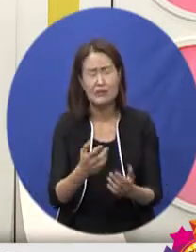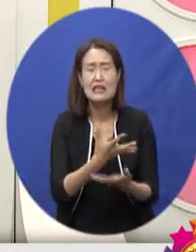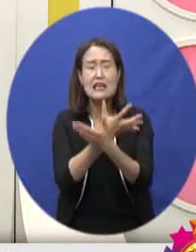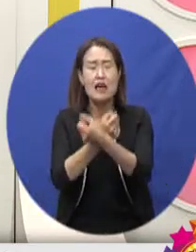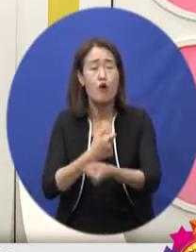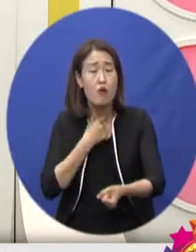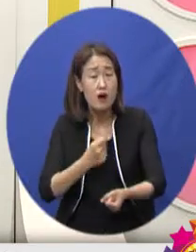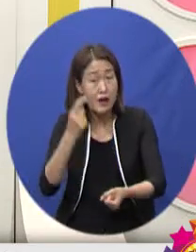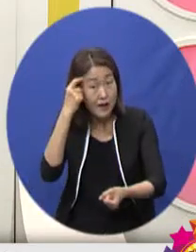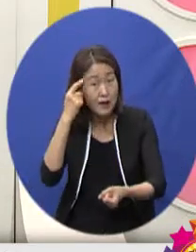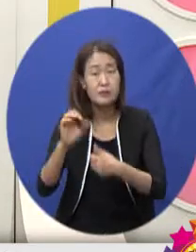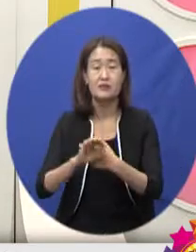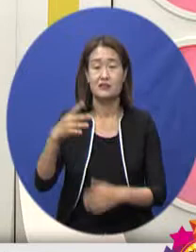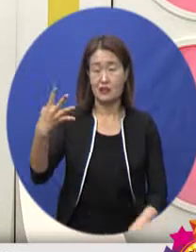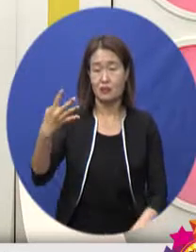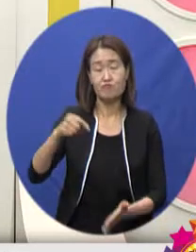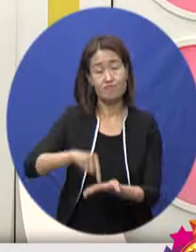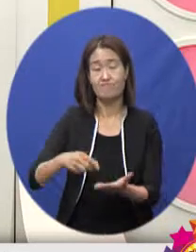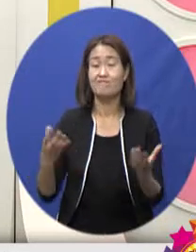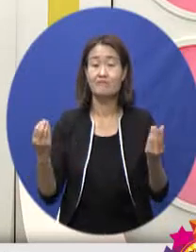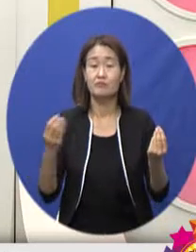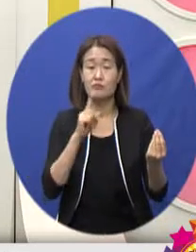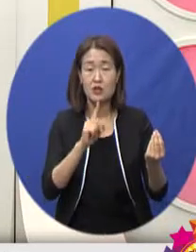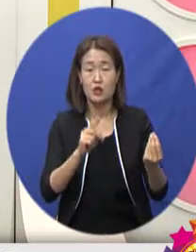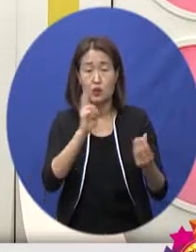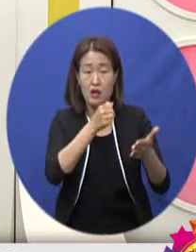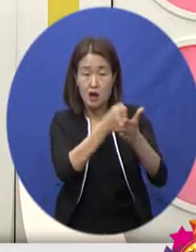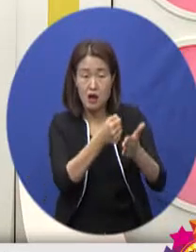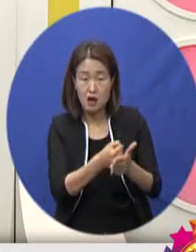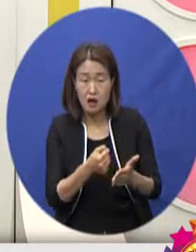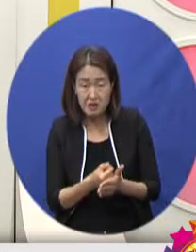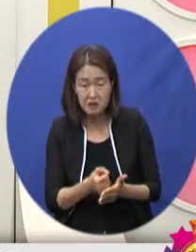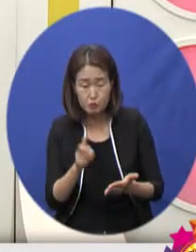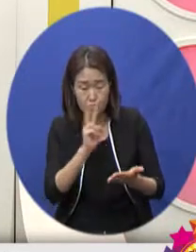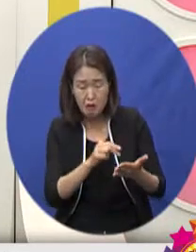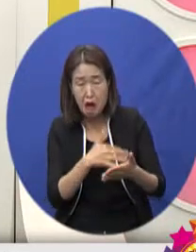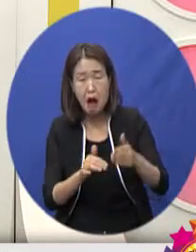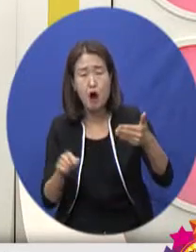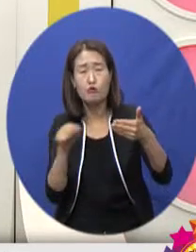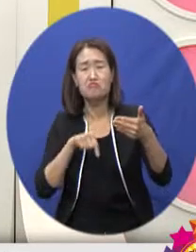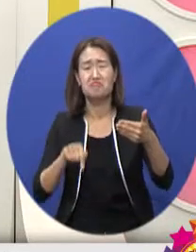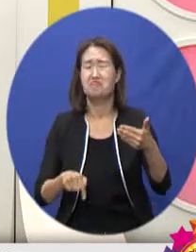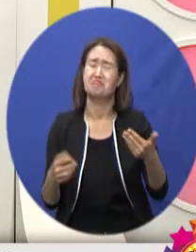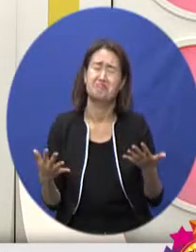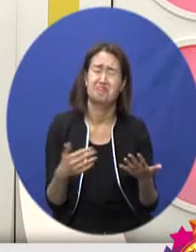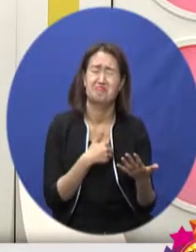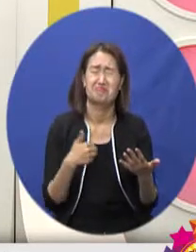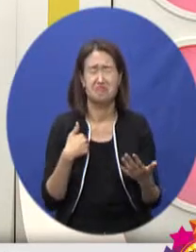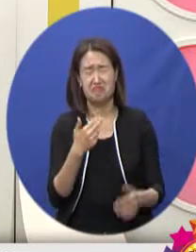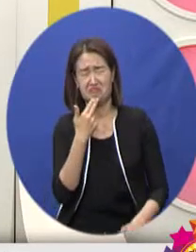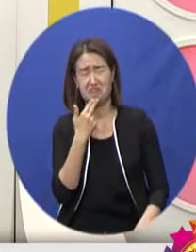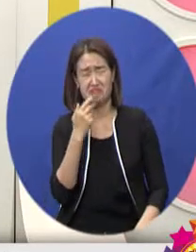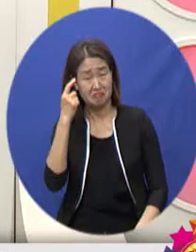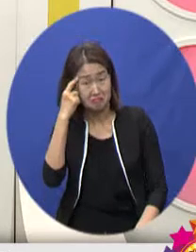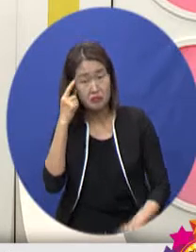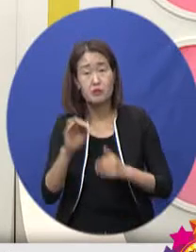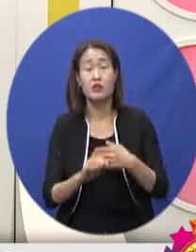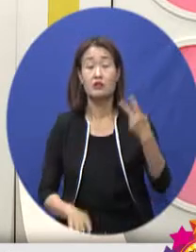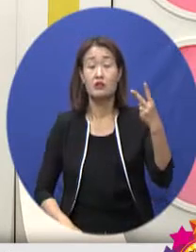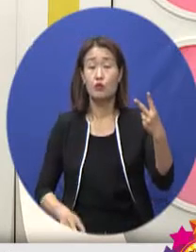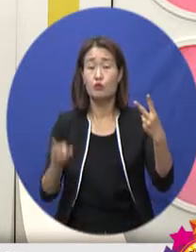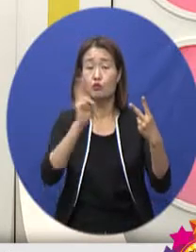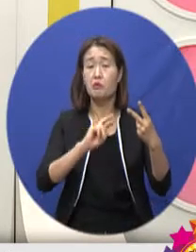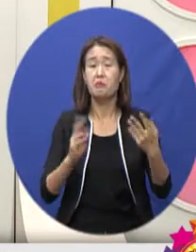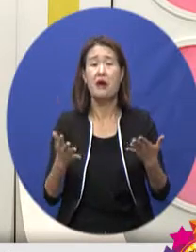4번 눌러주시면 되겠고요. 그리고 지정곡 노래 부르기에 자신 없는 분들은 이번 무반주 노래 부르기로